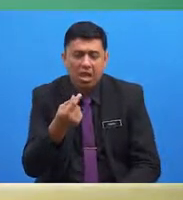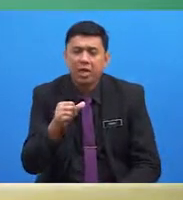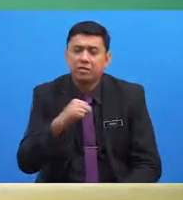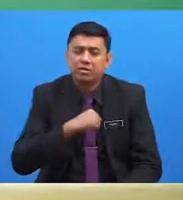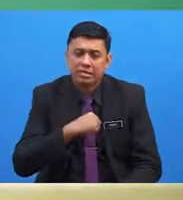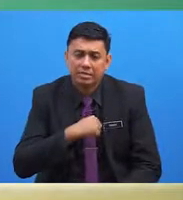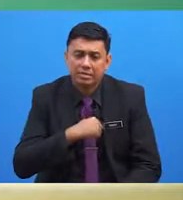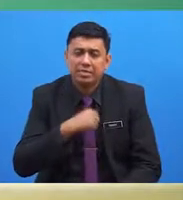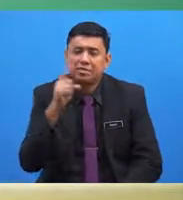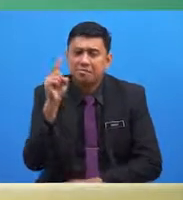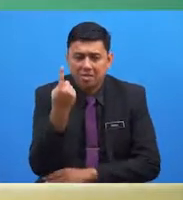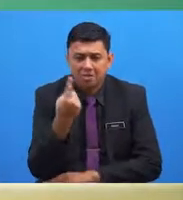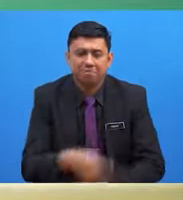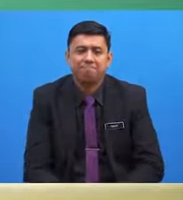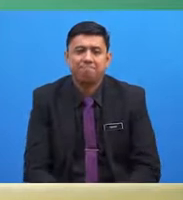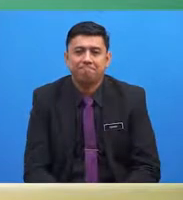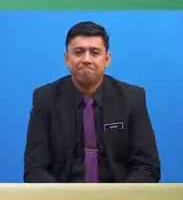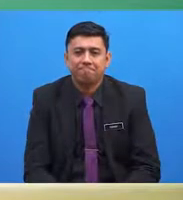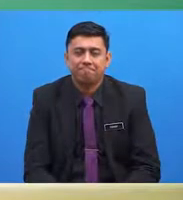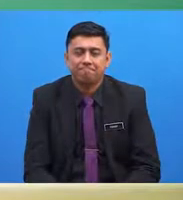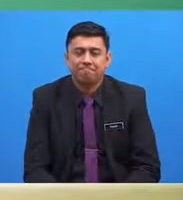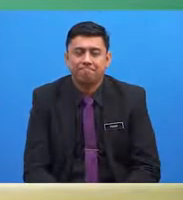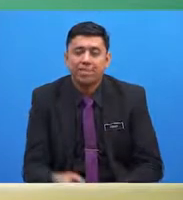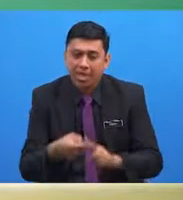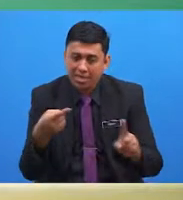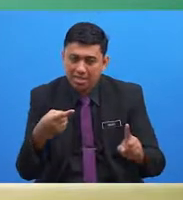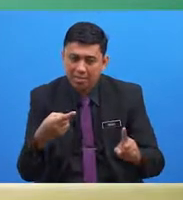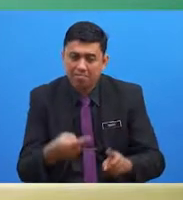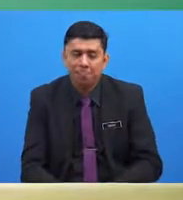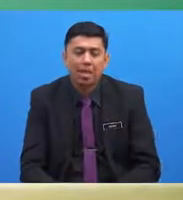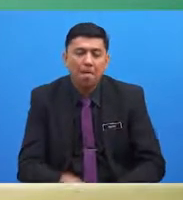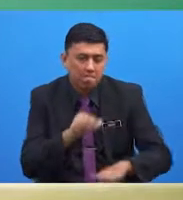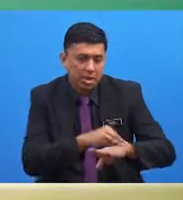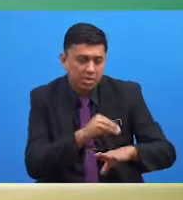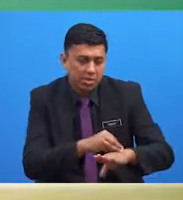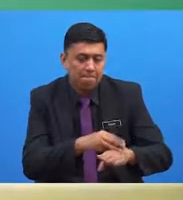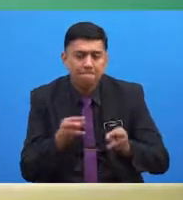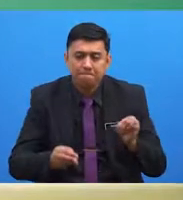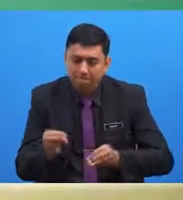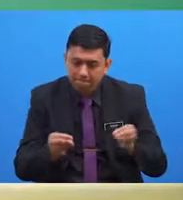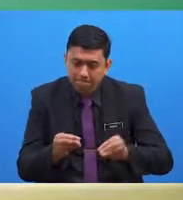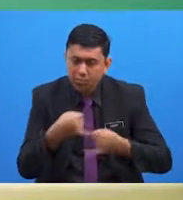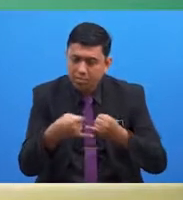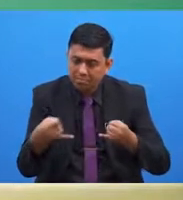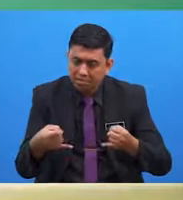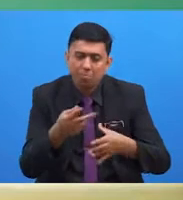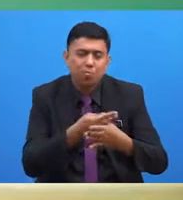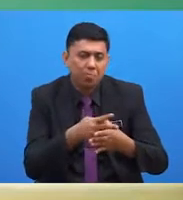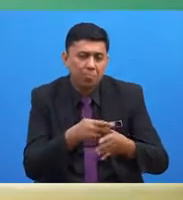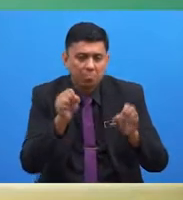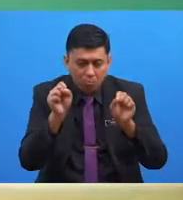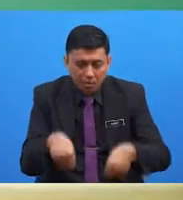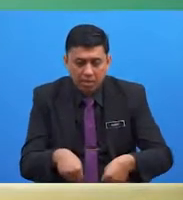individu itu sendiri. Dari segi hayat perniagaan, jenis perniagaan perkongsian